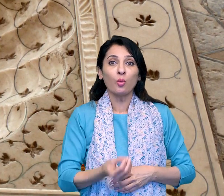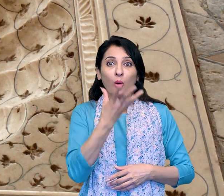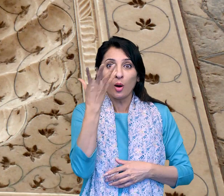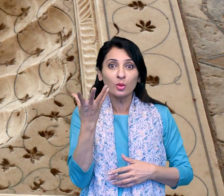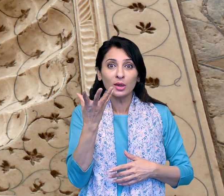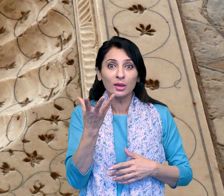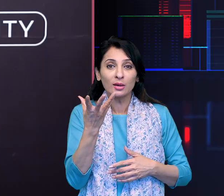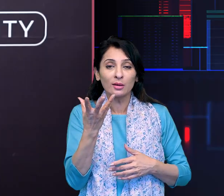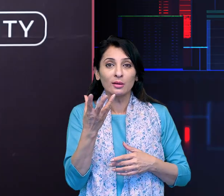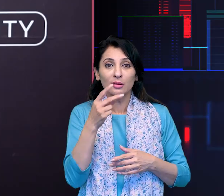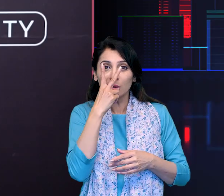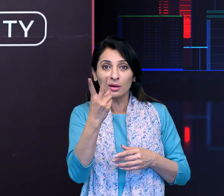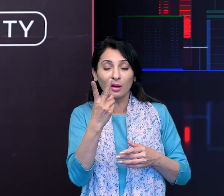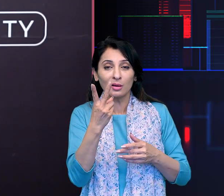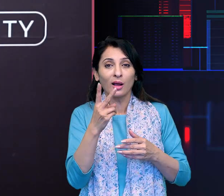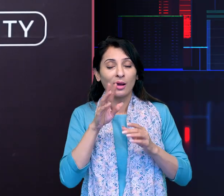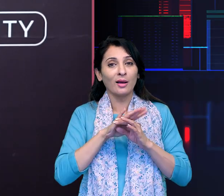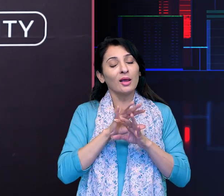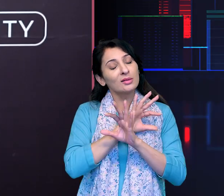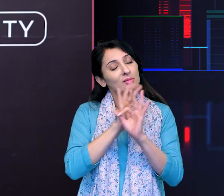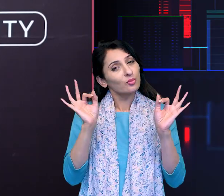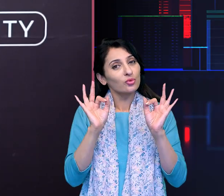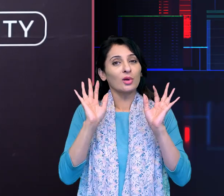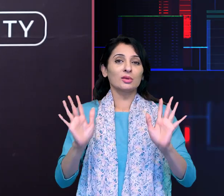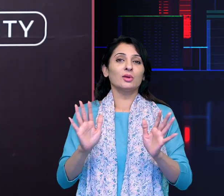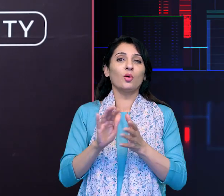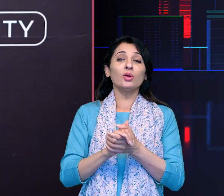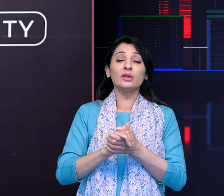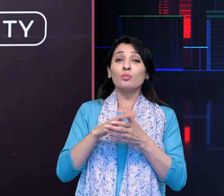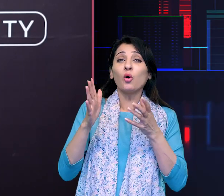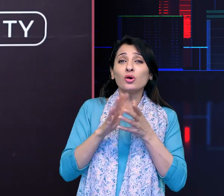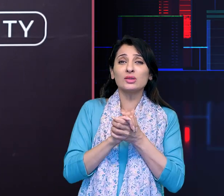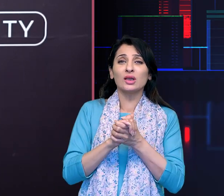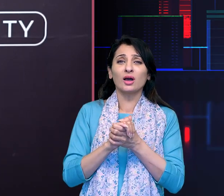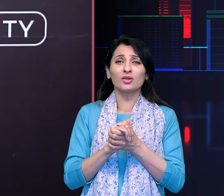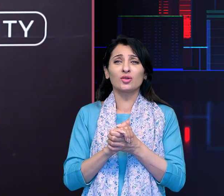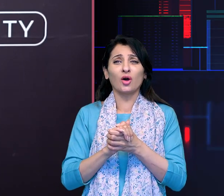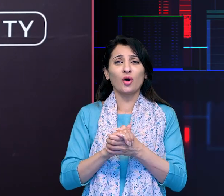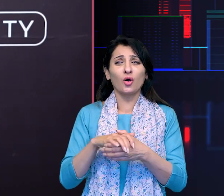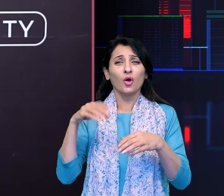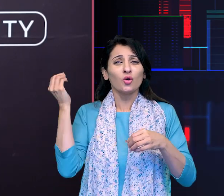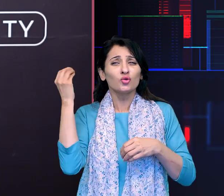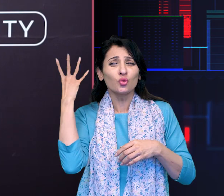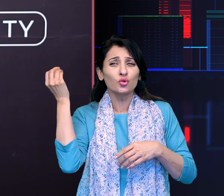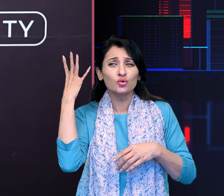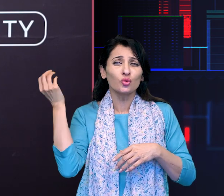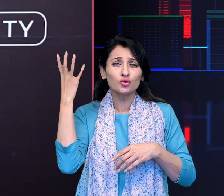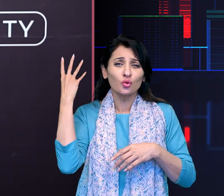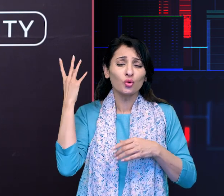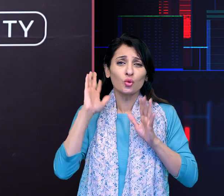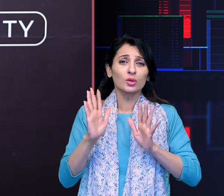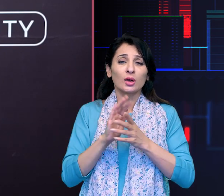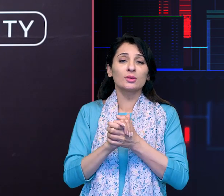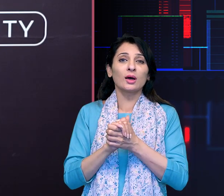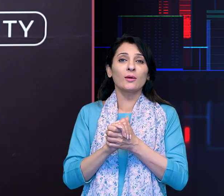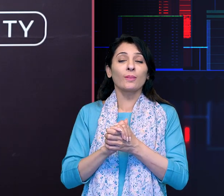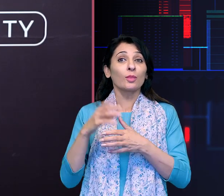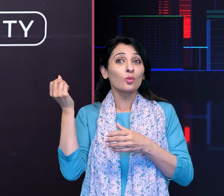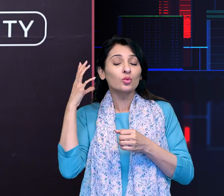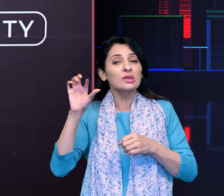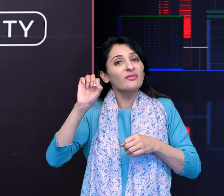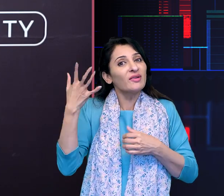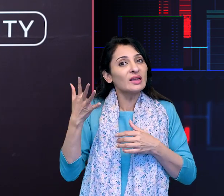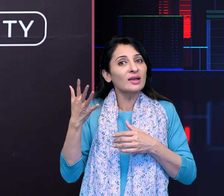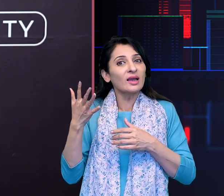नौ लेकिन ये चलते द उसे दौर में और यही वो नॉइस पैदा कर देते द ताकि अगर कोई जिस तरह कहा जाता है उसे दौर से ये मिसाल निकली है की